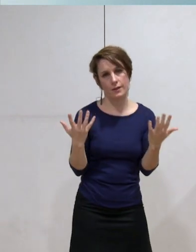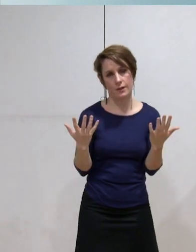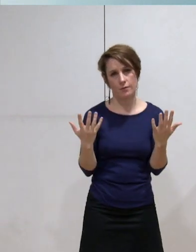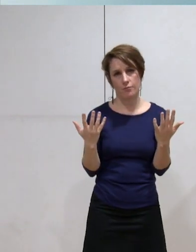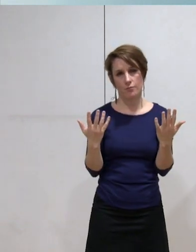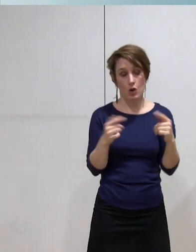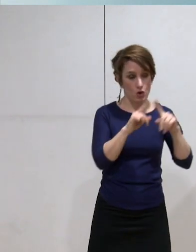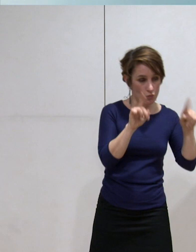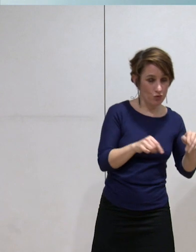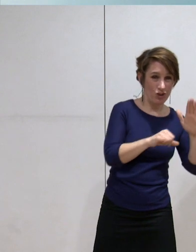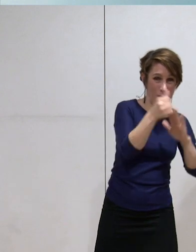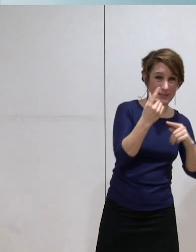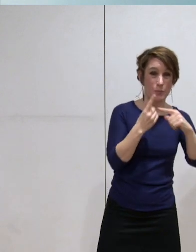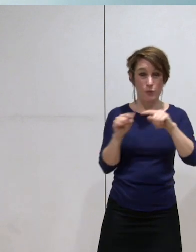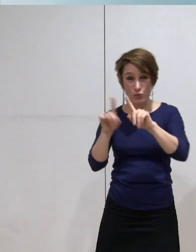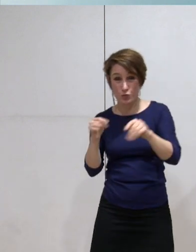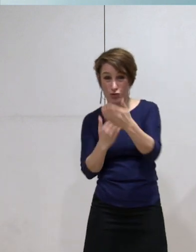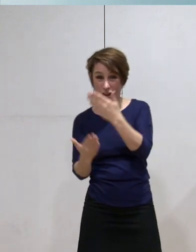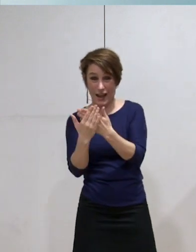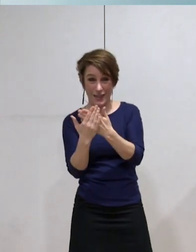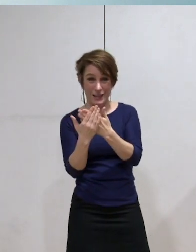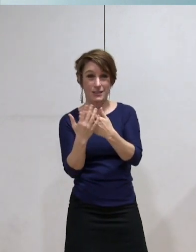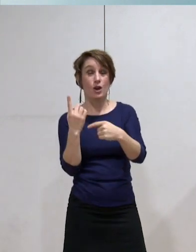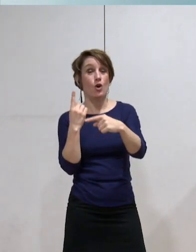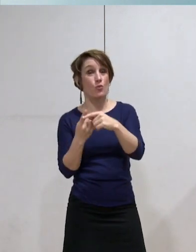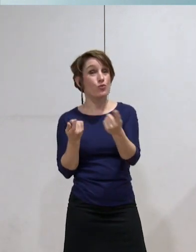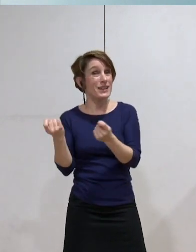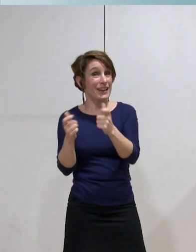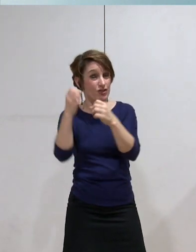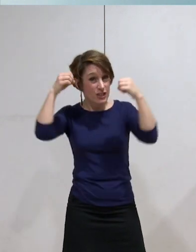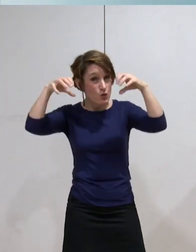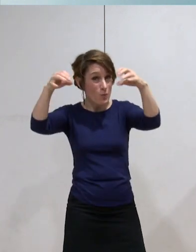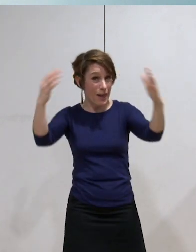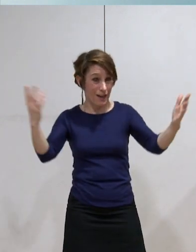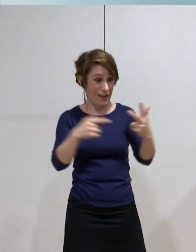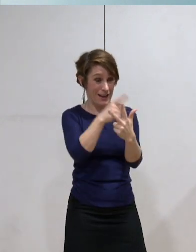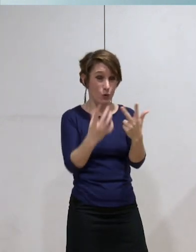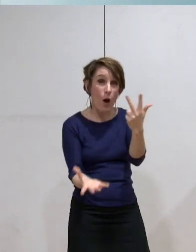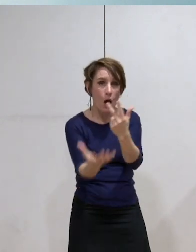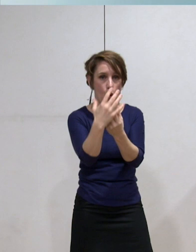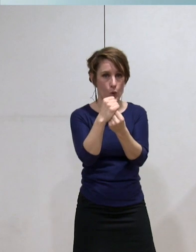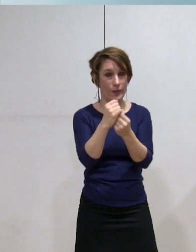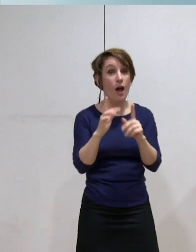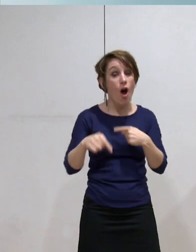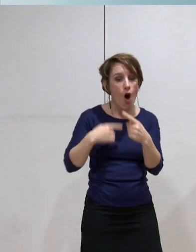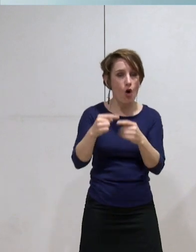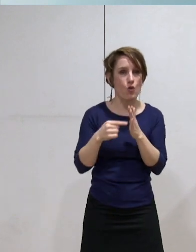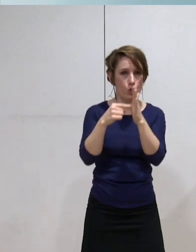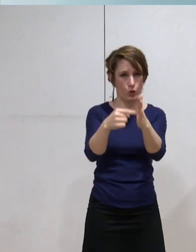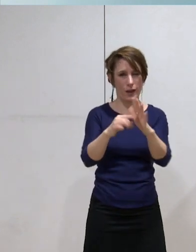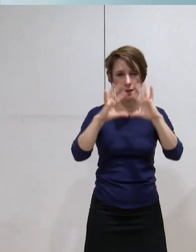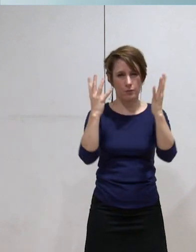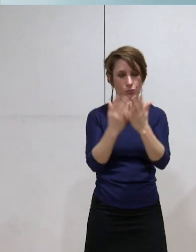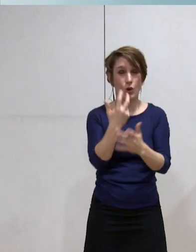budgets budget principal budget annexe et et régie lumière l'encs de dette de la ville de Grenoble devrait s'élever